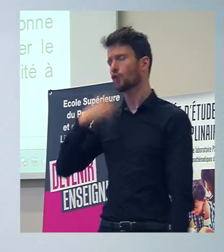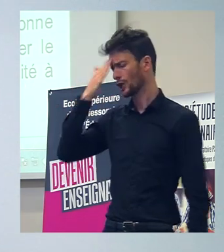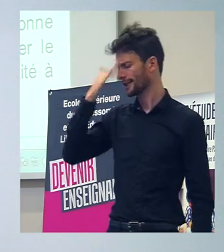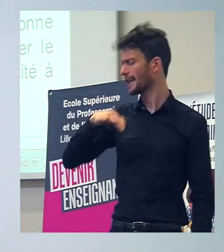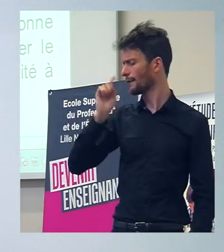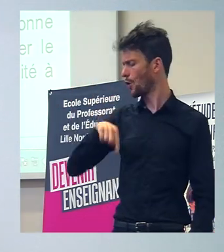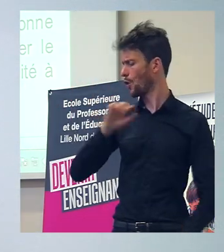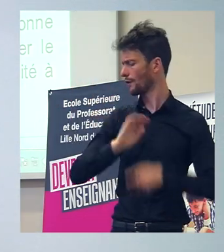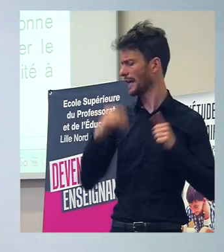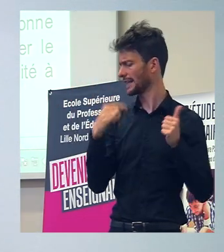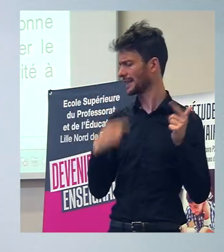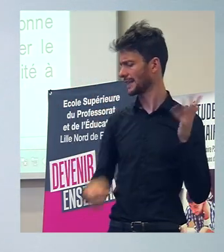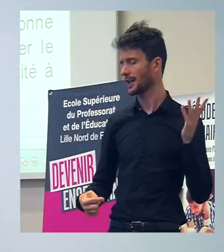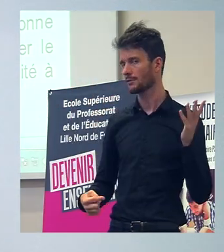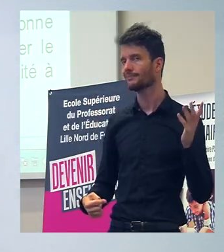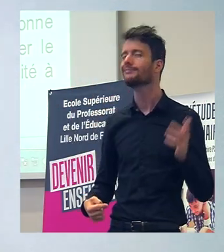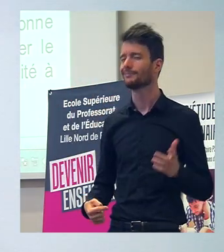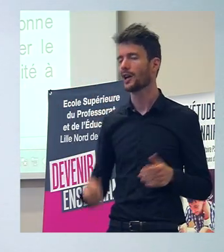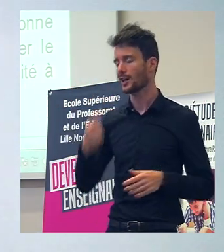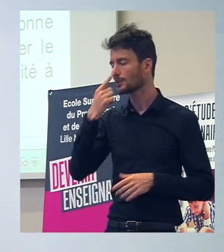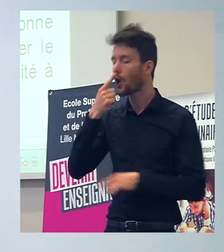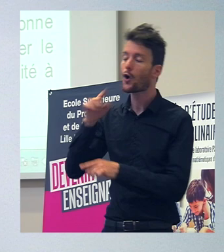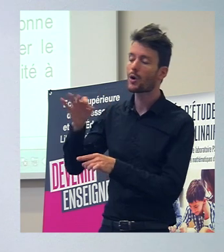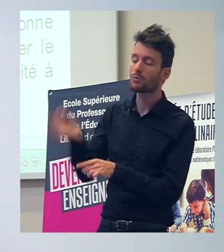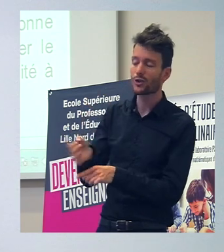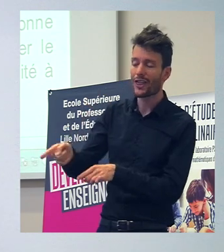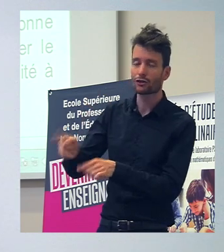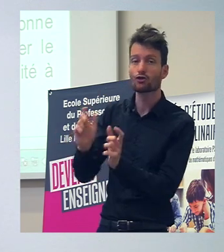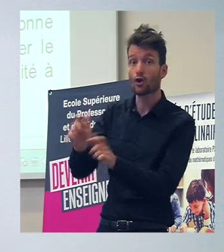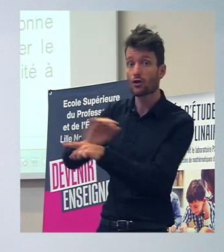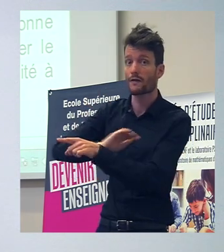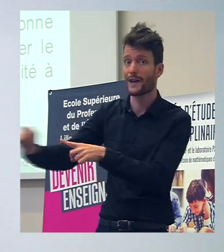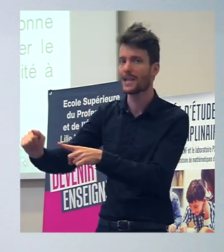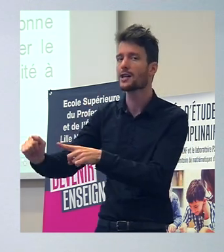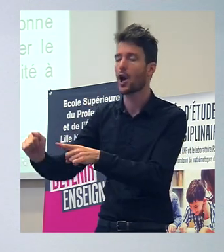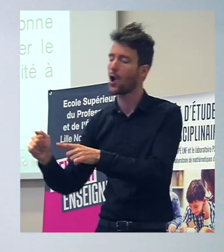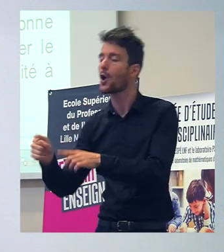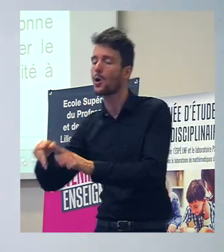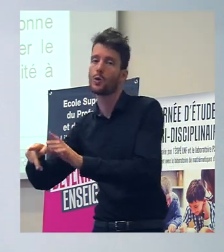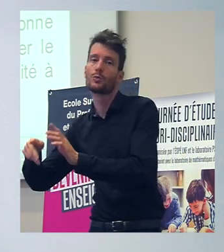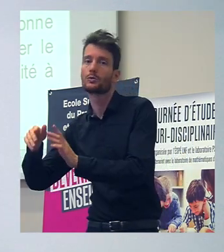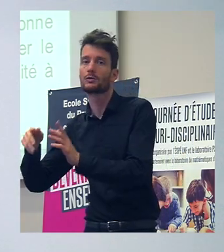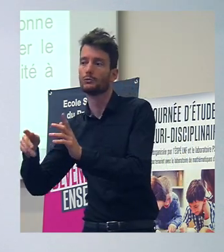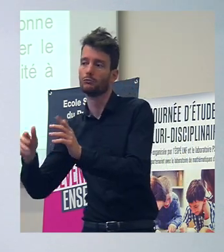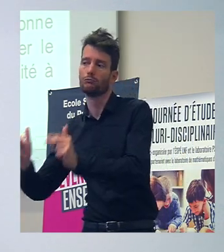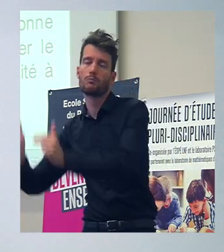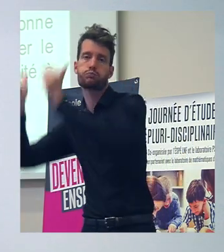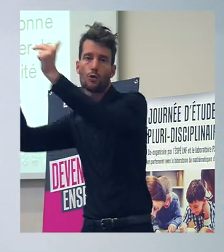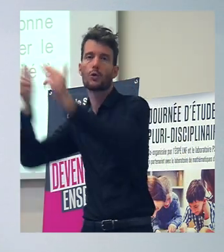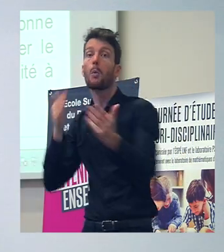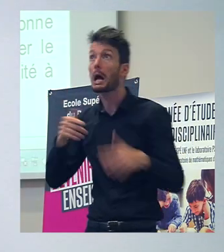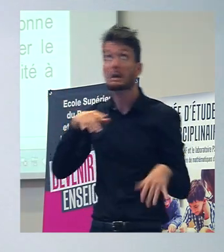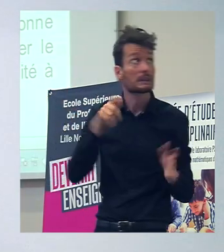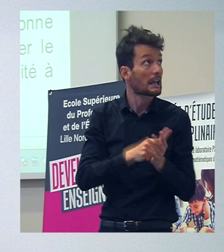faire, la probabilité qu'on le fasse est plus grande que si on ne sait pas ce qu'on doit faire.